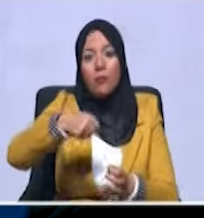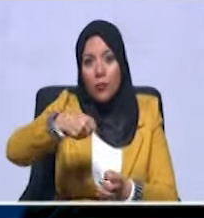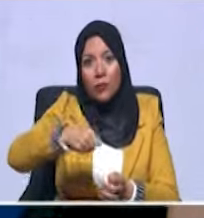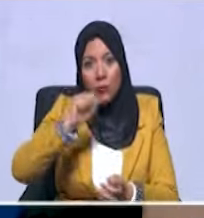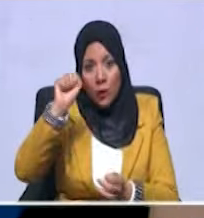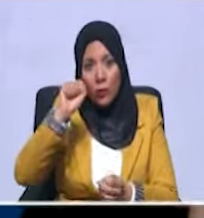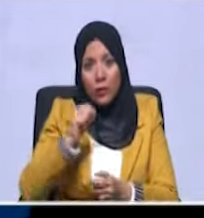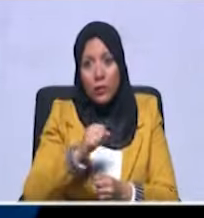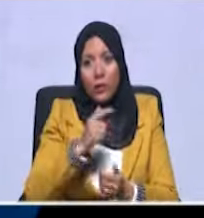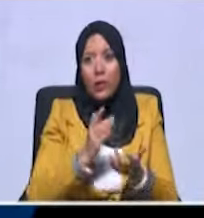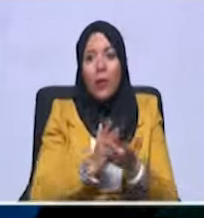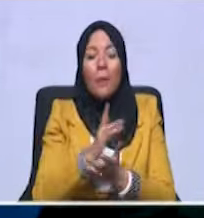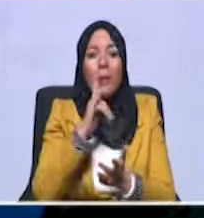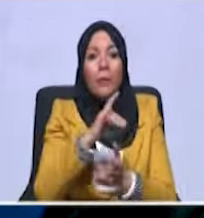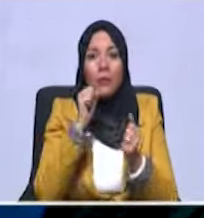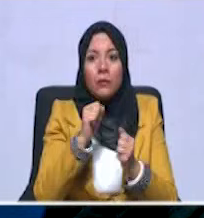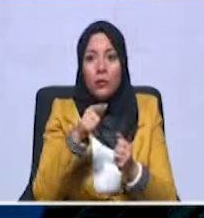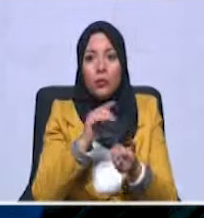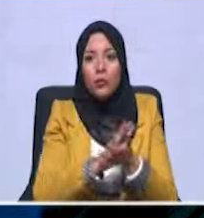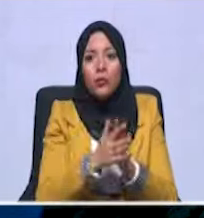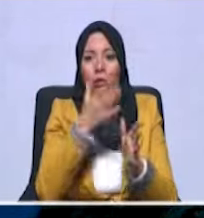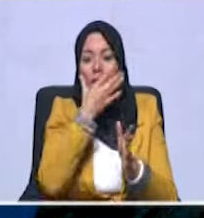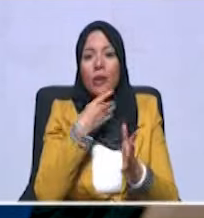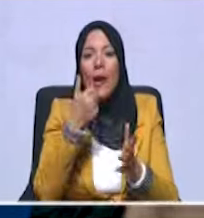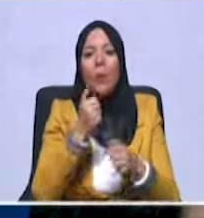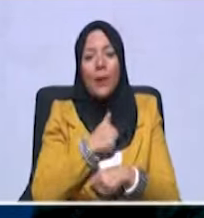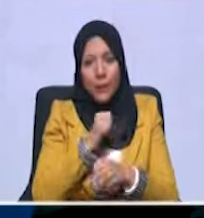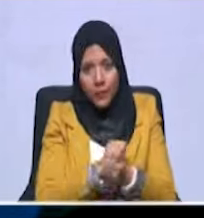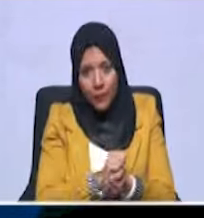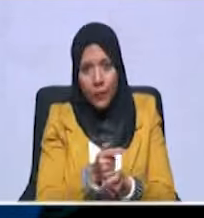كان بيعتز بيها جدا ويقول دي وشها حلو عليا، فدي برضو اهديتها لل